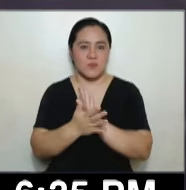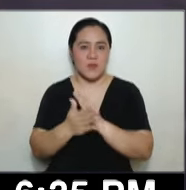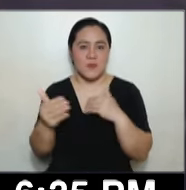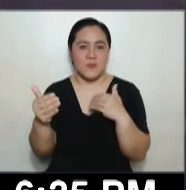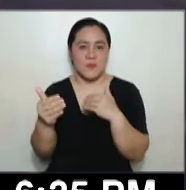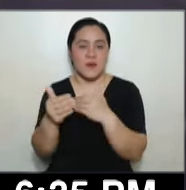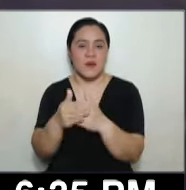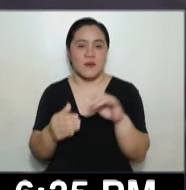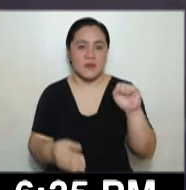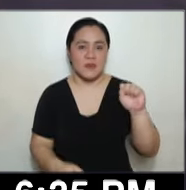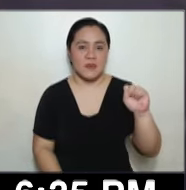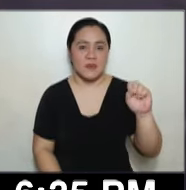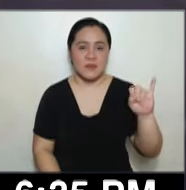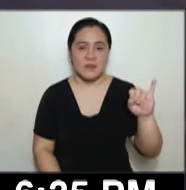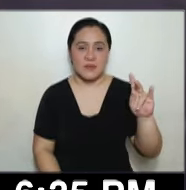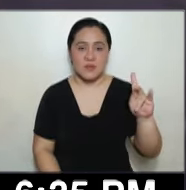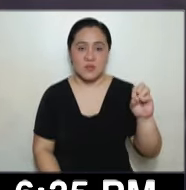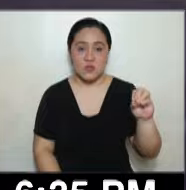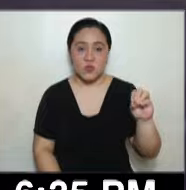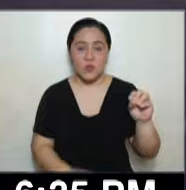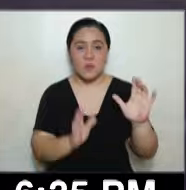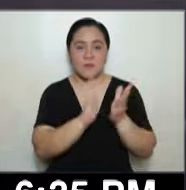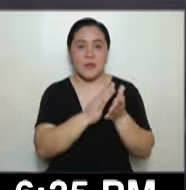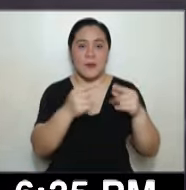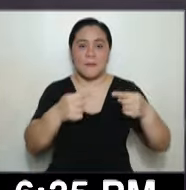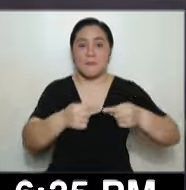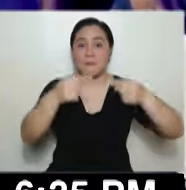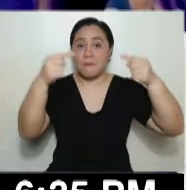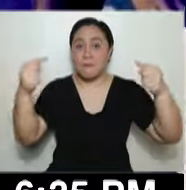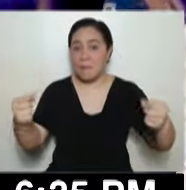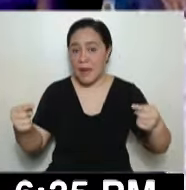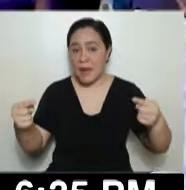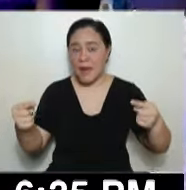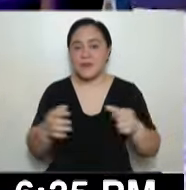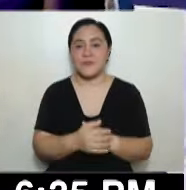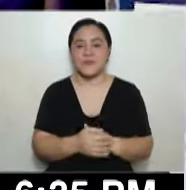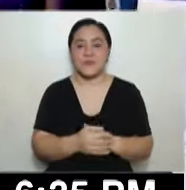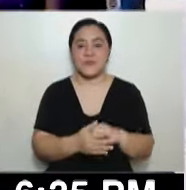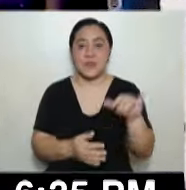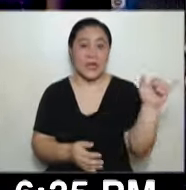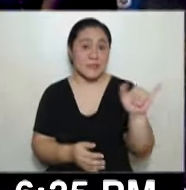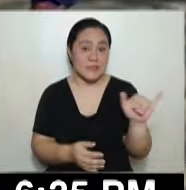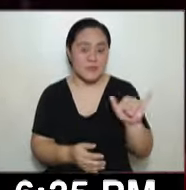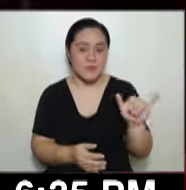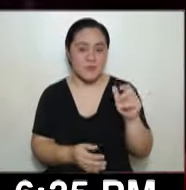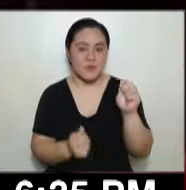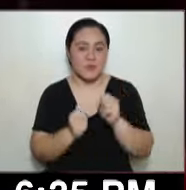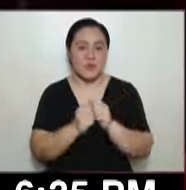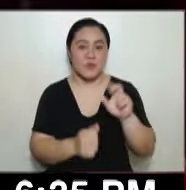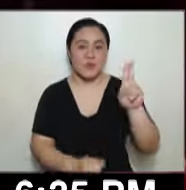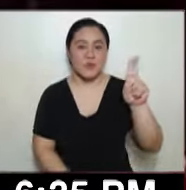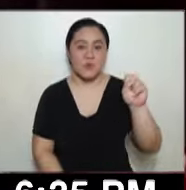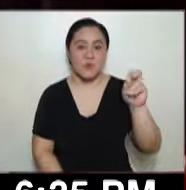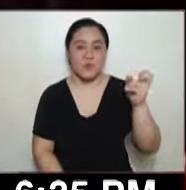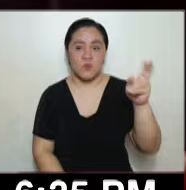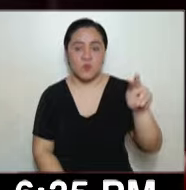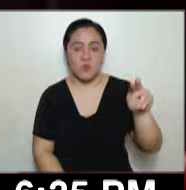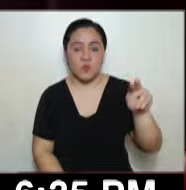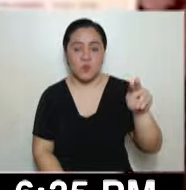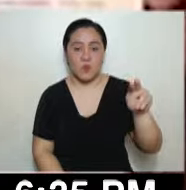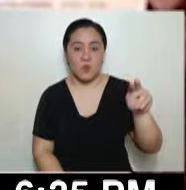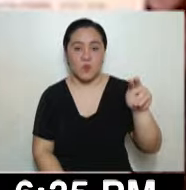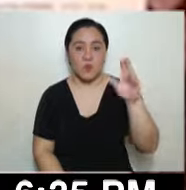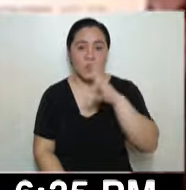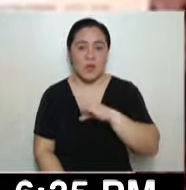Isko sa oposisyon, no? Katulad halimbawa ni Mocha Uson at ni Banat